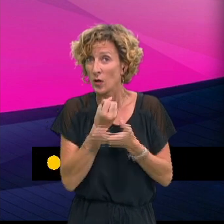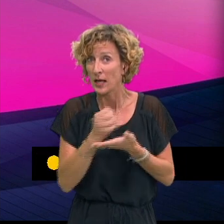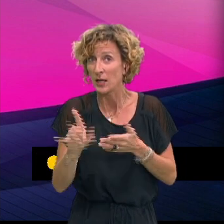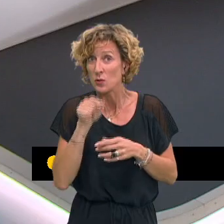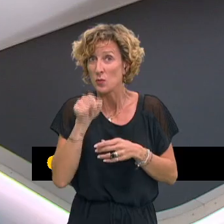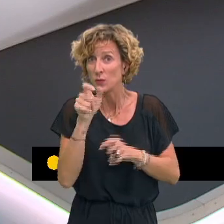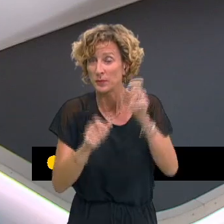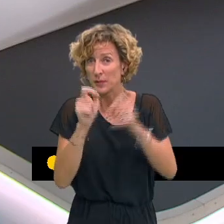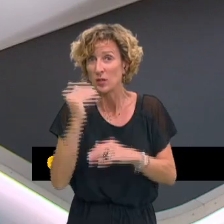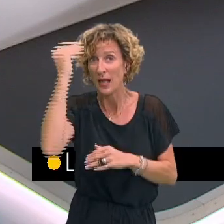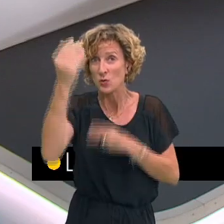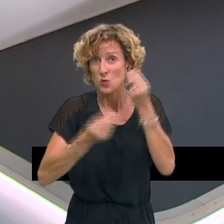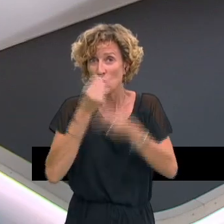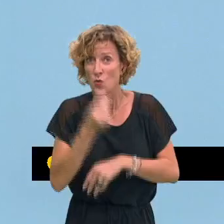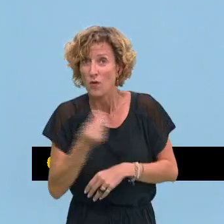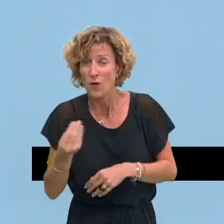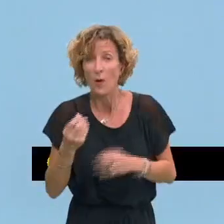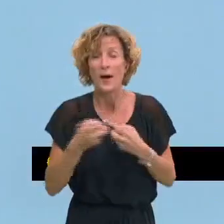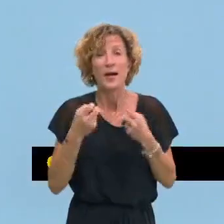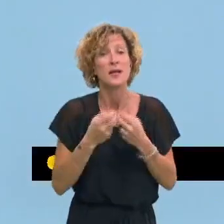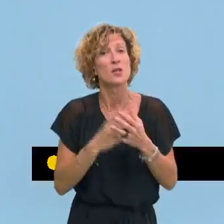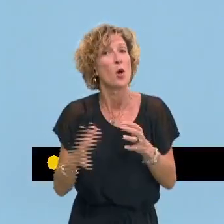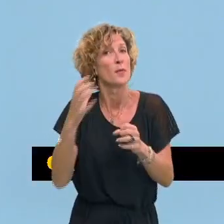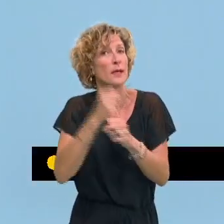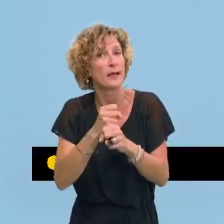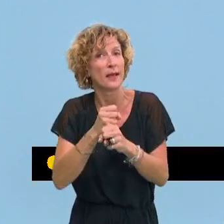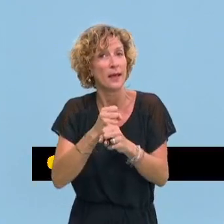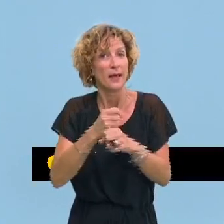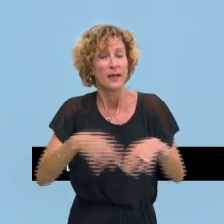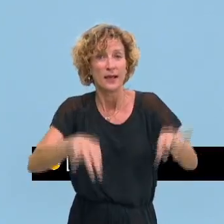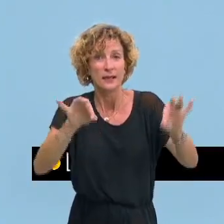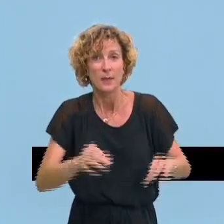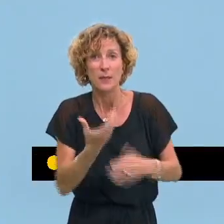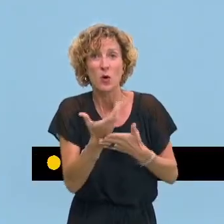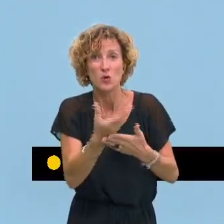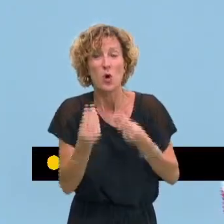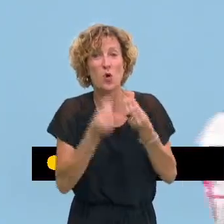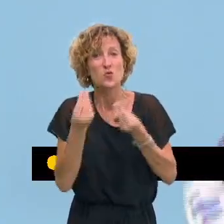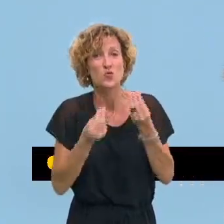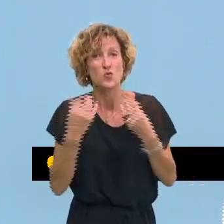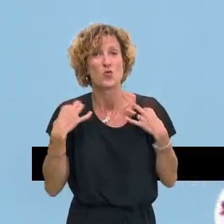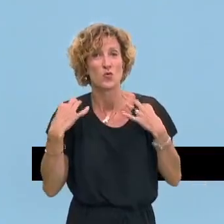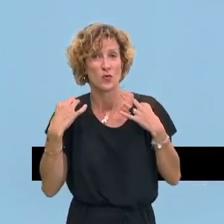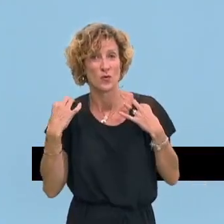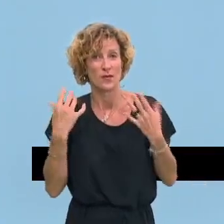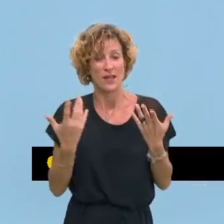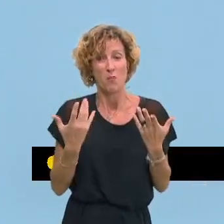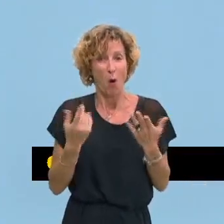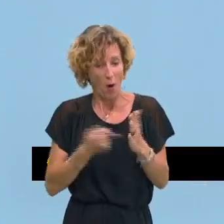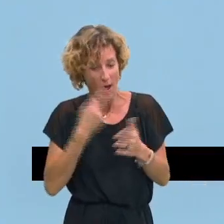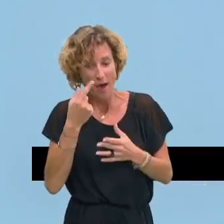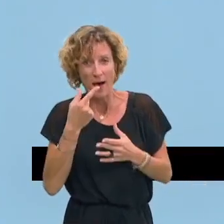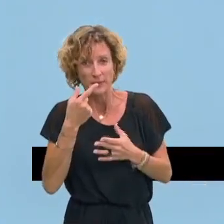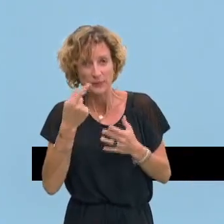sont proposés. Et vous pourrez notamment apprendre à créer, Christelle, des tapis mendiants ou à réparer vos vêtements, à upcycler, comme on dit ça,